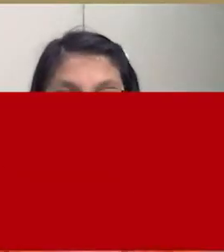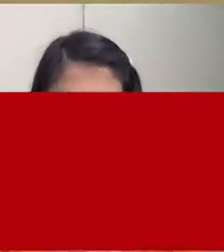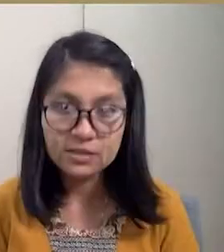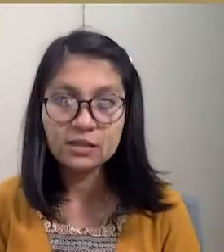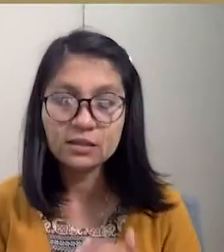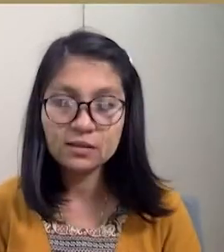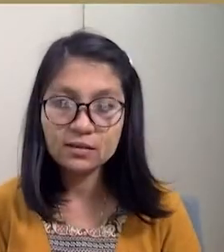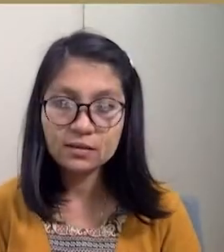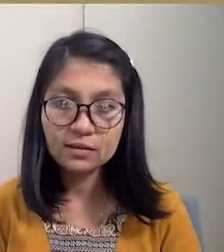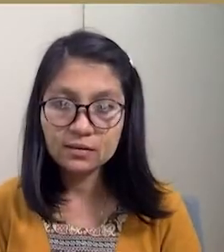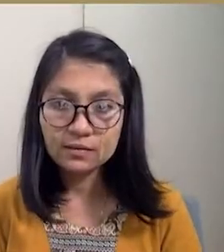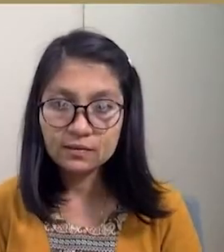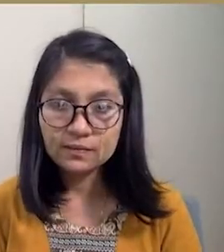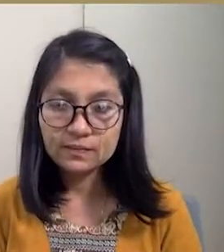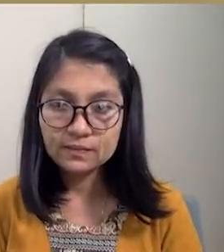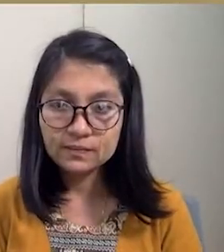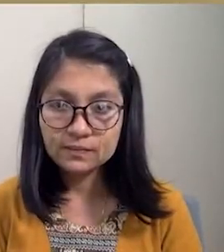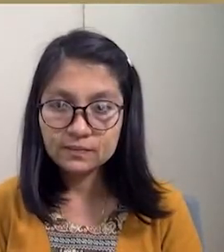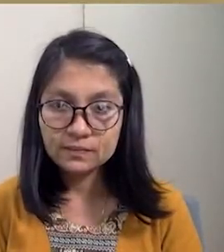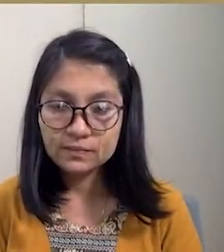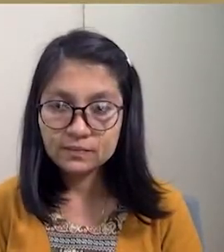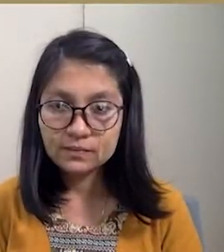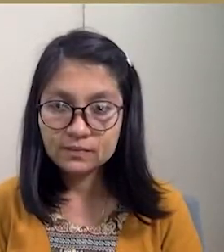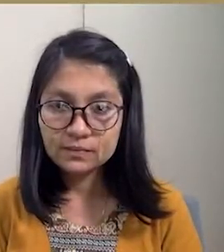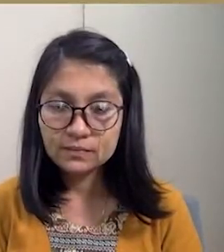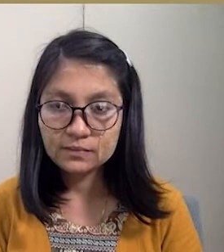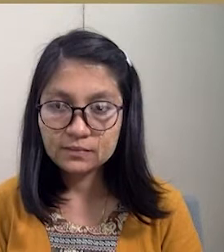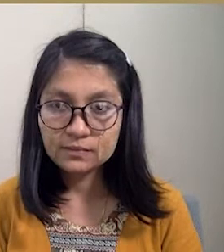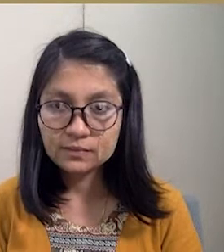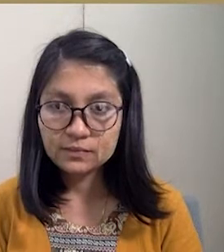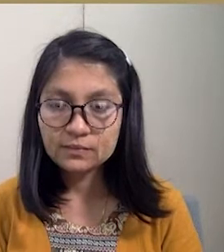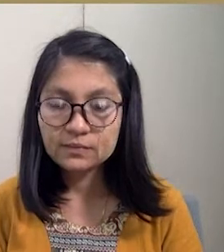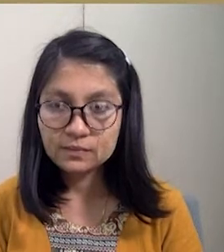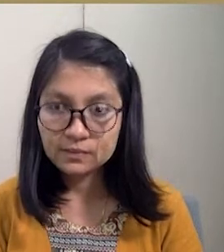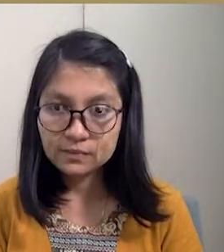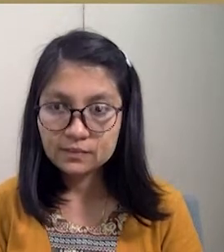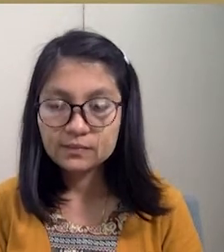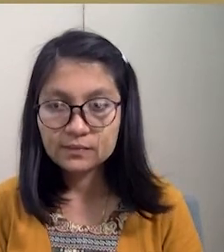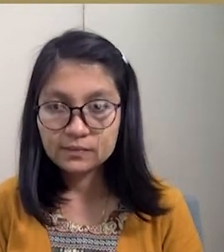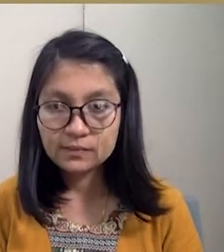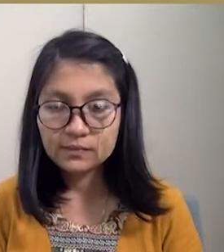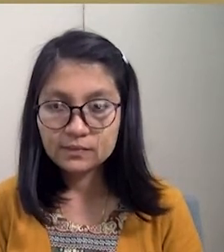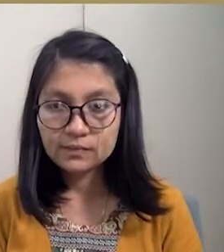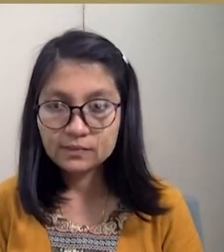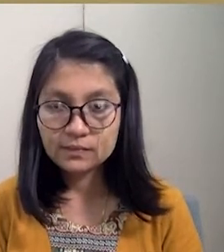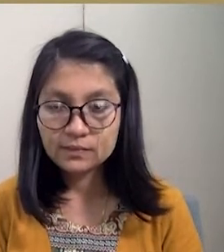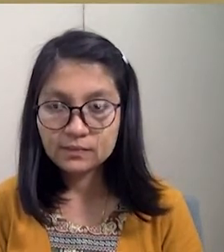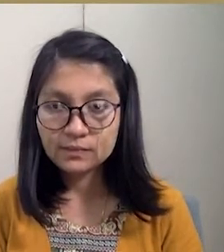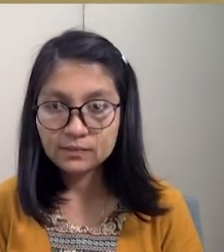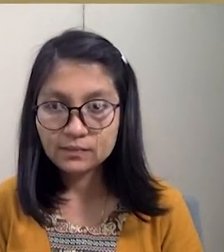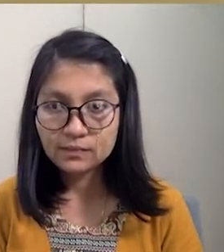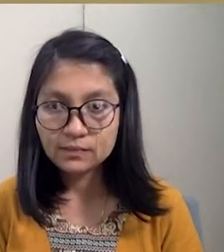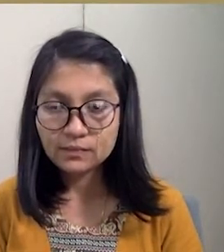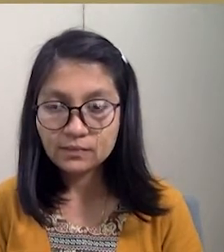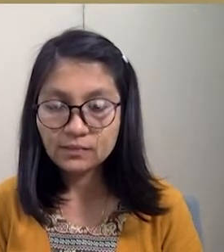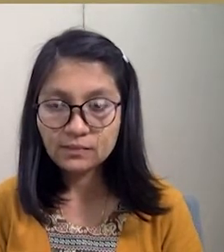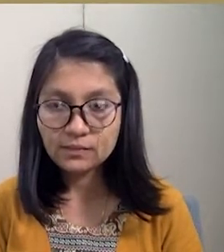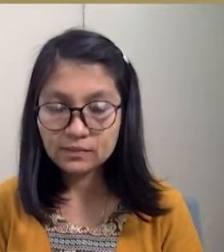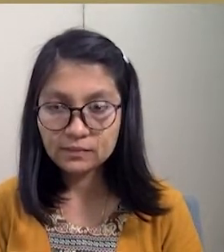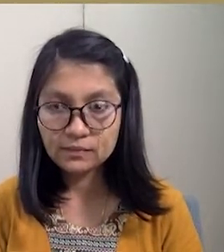ရနိုင်လေရှင ်ကျွန်တော်တို့အခုလက်ရှိသိထားတဲ့အခြေအနေရမှာပဲဟာဟို